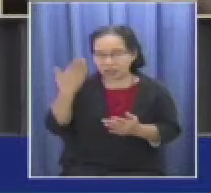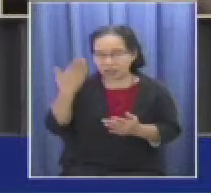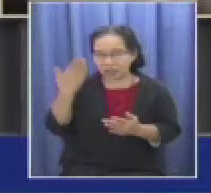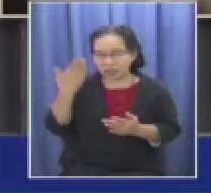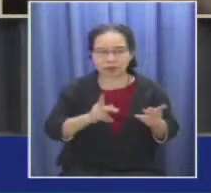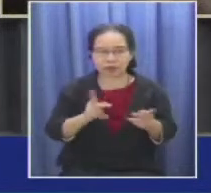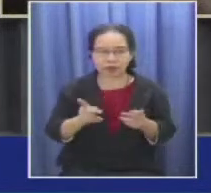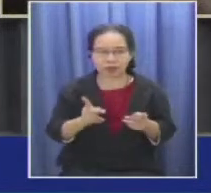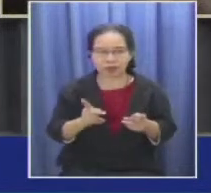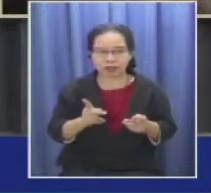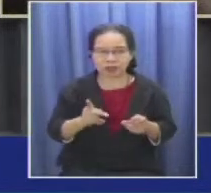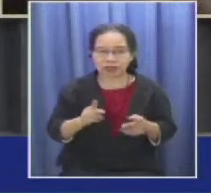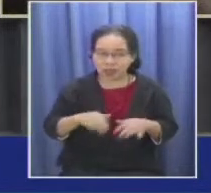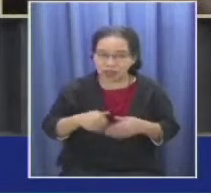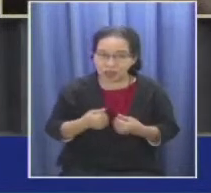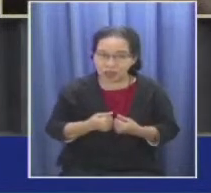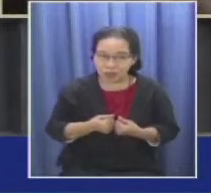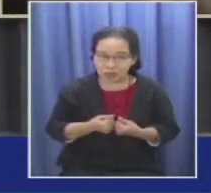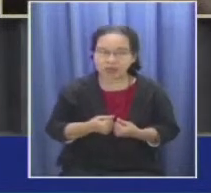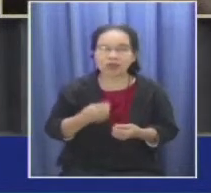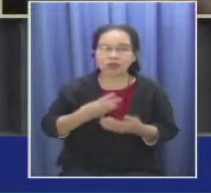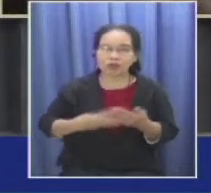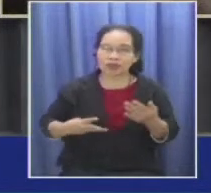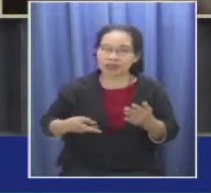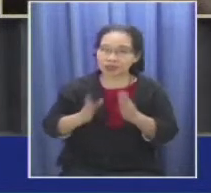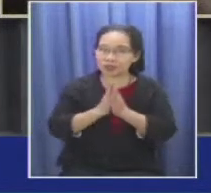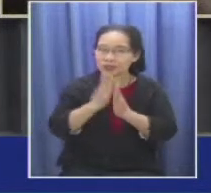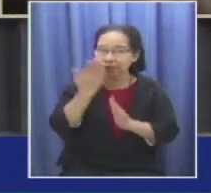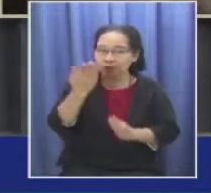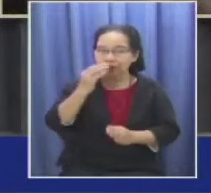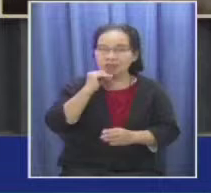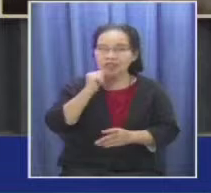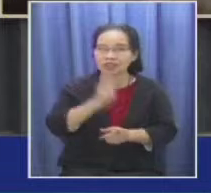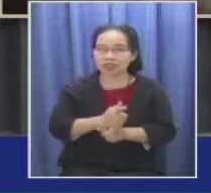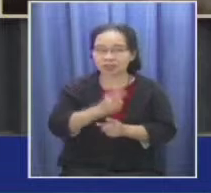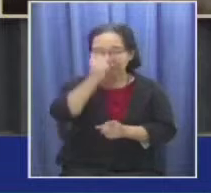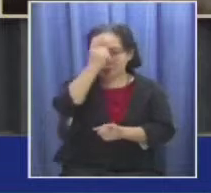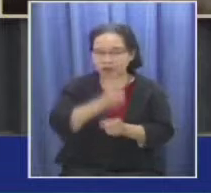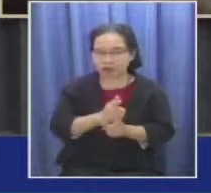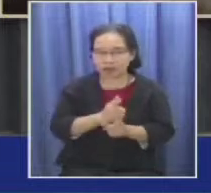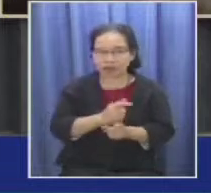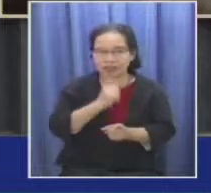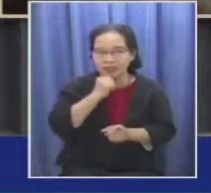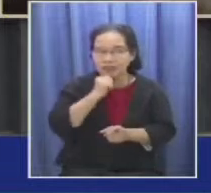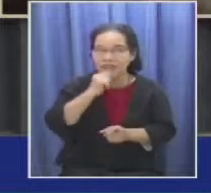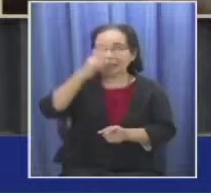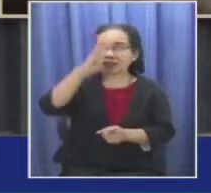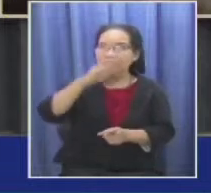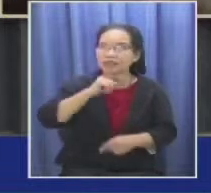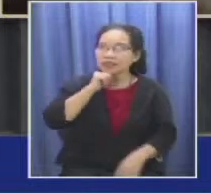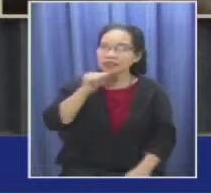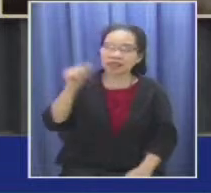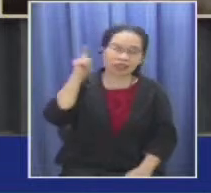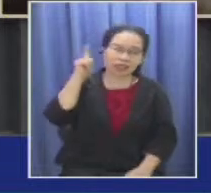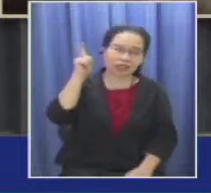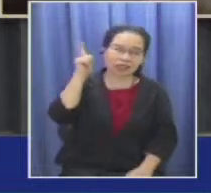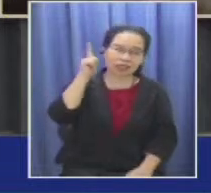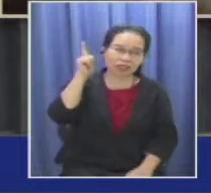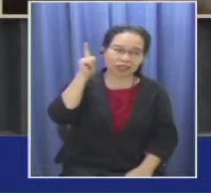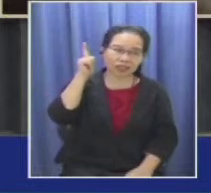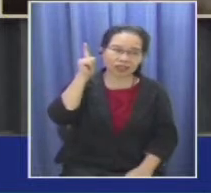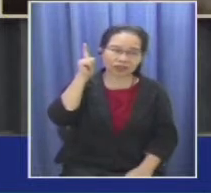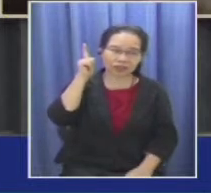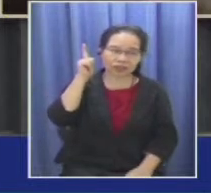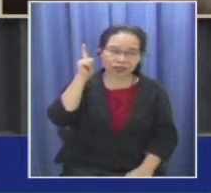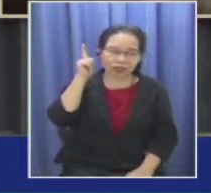sɛ wode wo bɔ mpaye na sɛ saa nneɛma yi wɔ wakoma mu ampa wo twɛ wo mpaye na yɛkwa wo